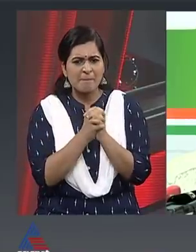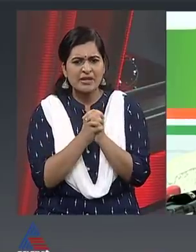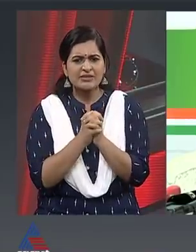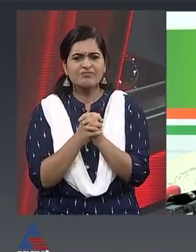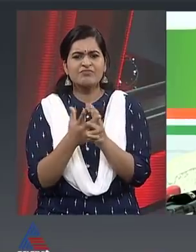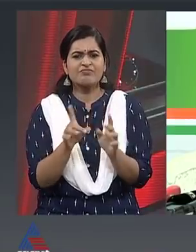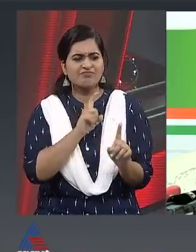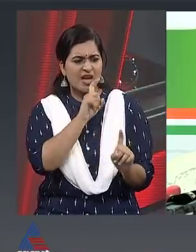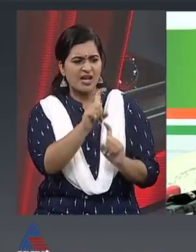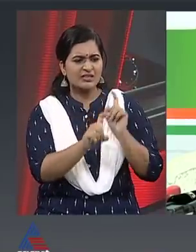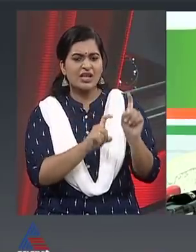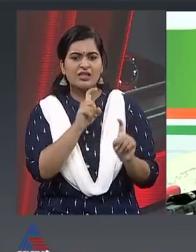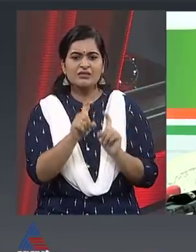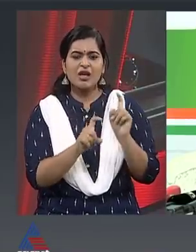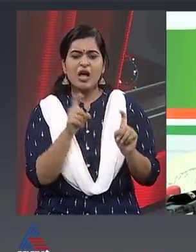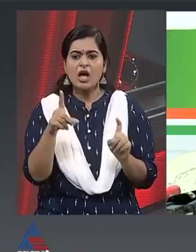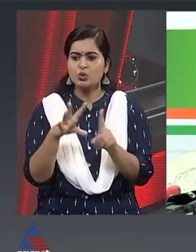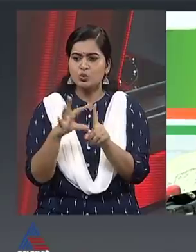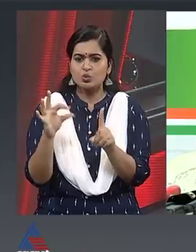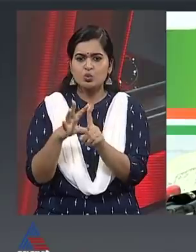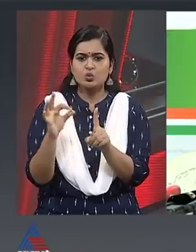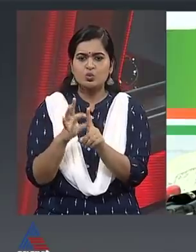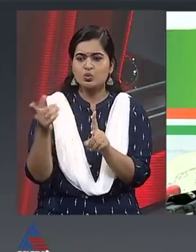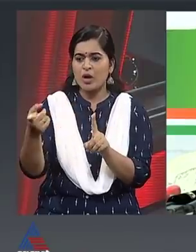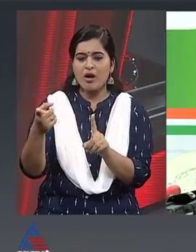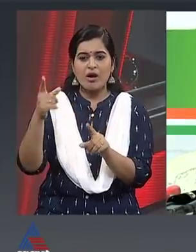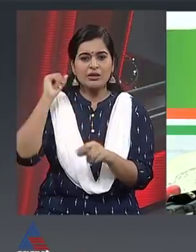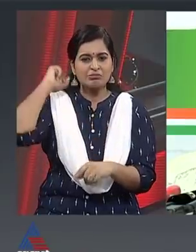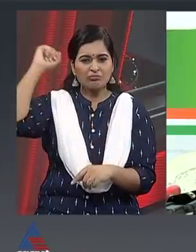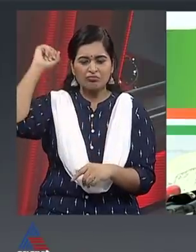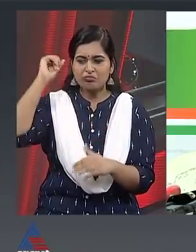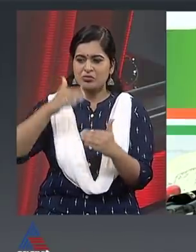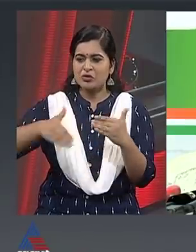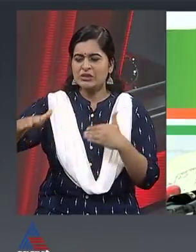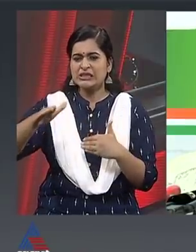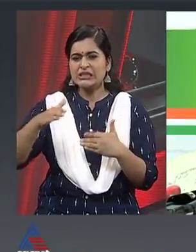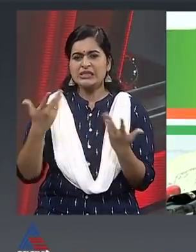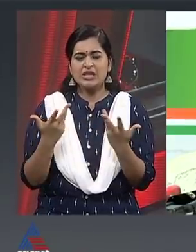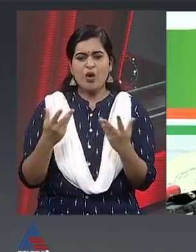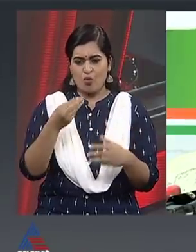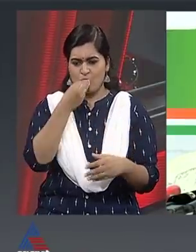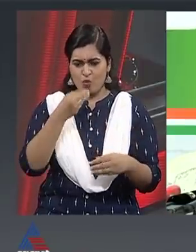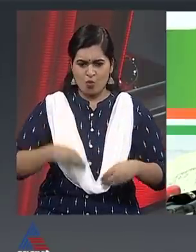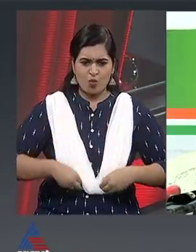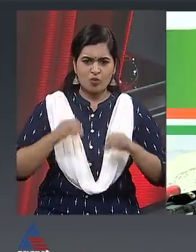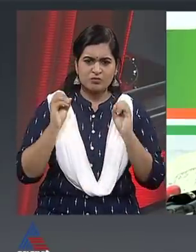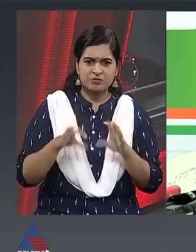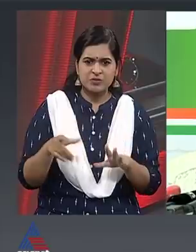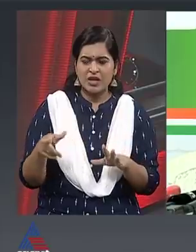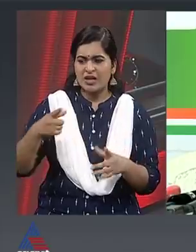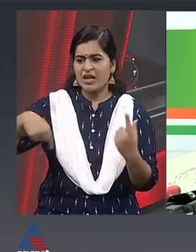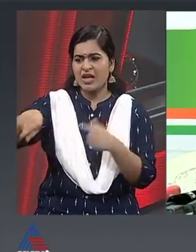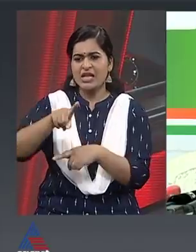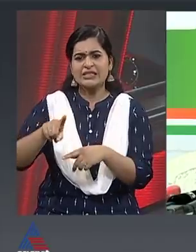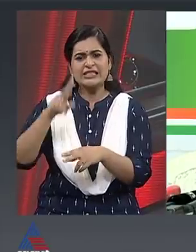പ്രതീകാത്മകമായി കഴുത്തിൽ കയറു തൂക്കിയും തെരുവിൽ കടന്നും വെയിൽ കൊണ്ടും പട്ടിണി കടന്നും ആ പാവപ്പെട്ടവർ